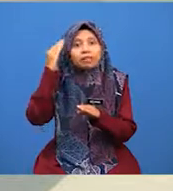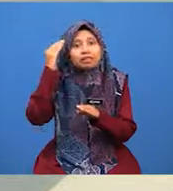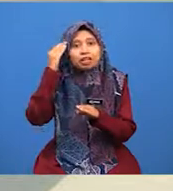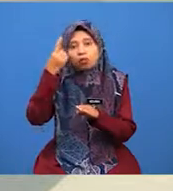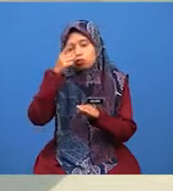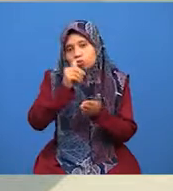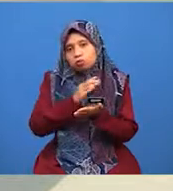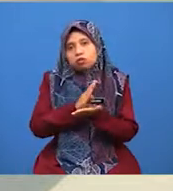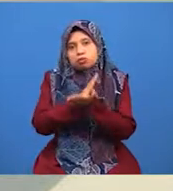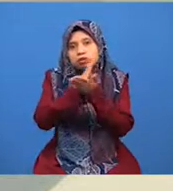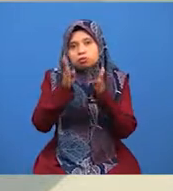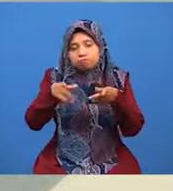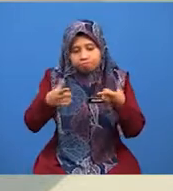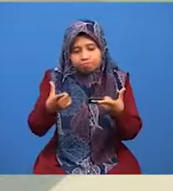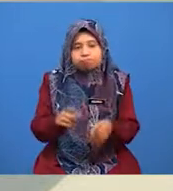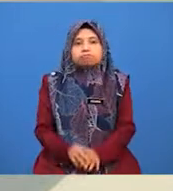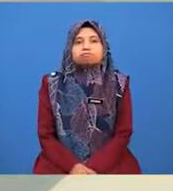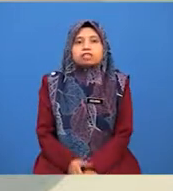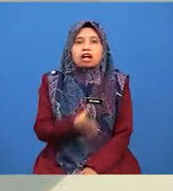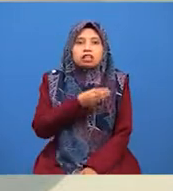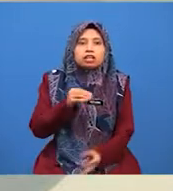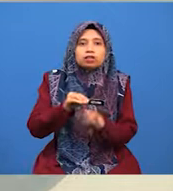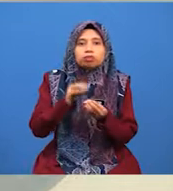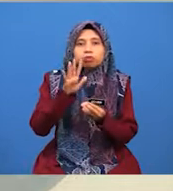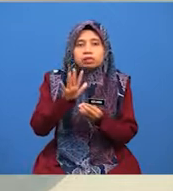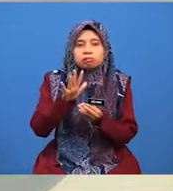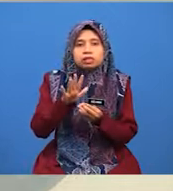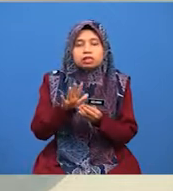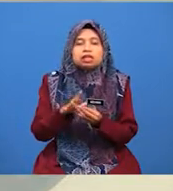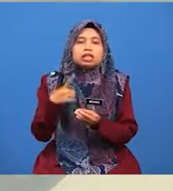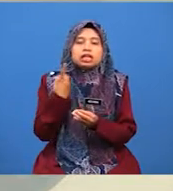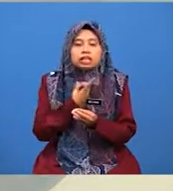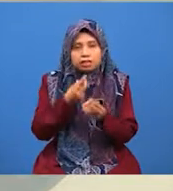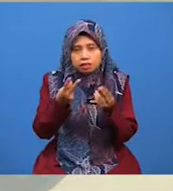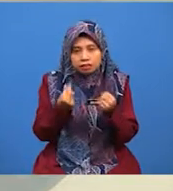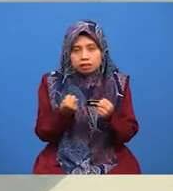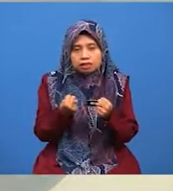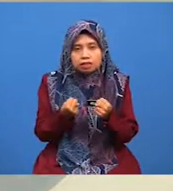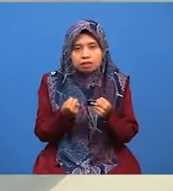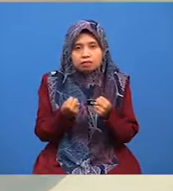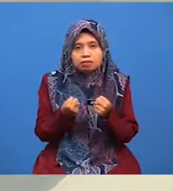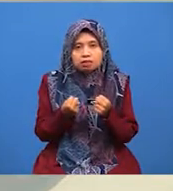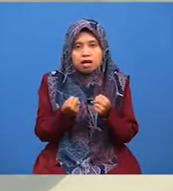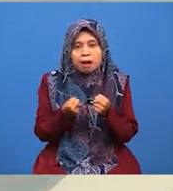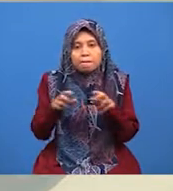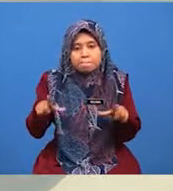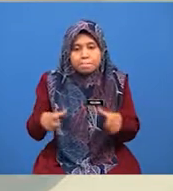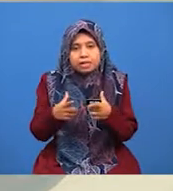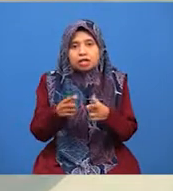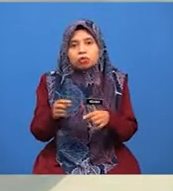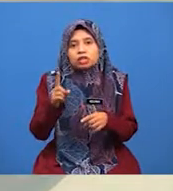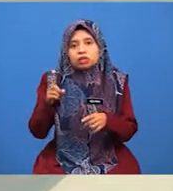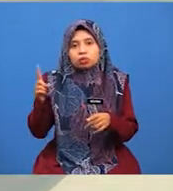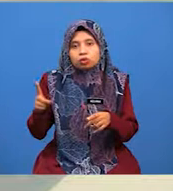membantu orang lain. Dan pengajaran yang terakhir ialah kita hendaklah